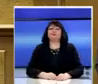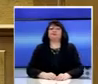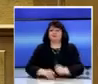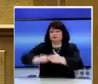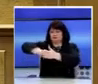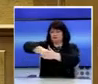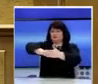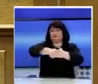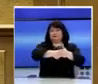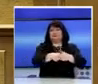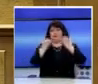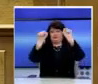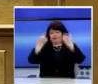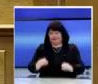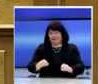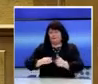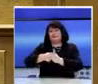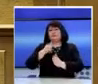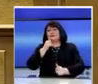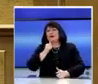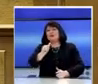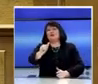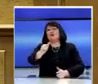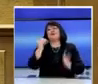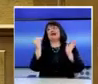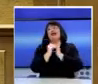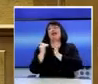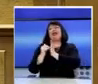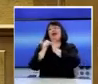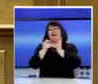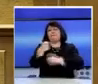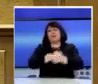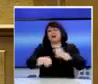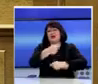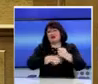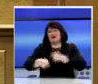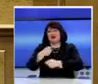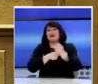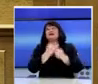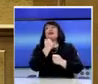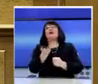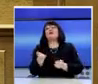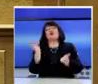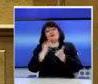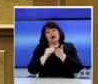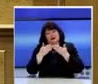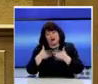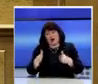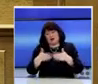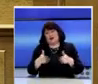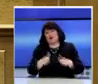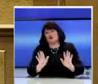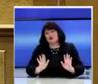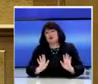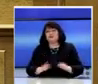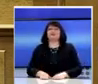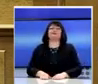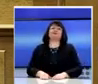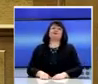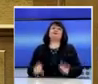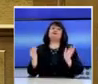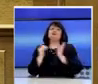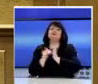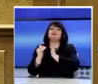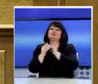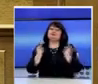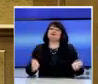λουκέτα του lockdown γίνονται πλέον μόνιμα για εκατοντάδες χιλιάδες επιχειρήσεις που θα δυνατήσουν να επανακινήσουν. Εκατοντάδες